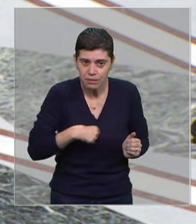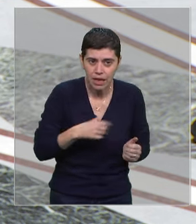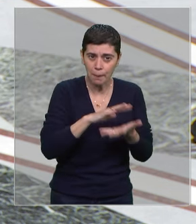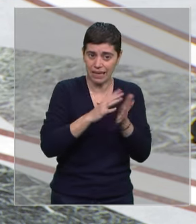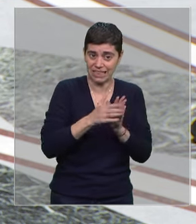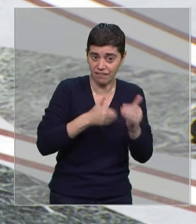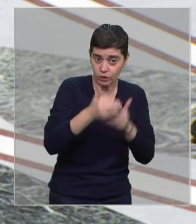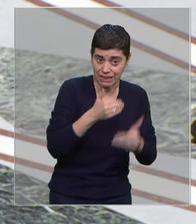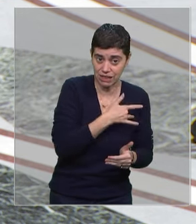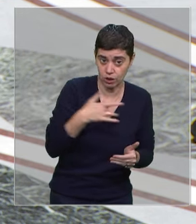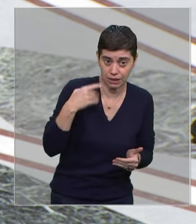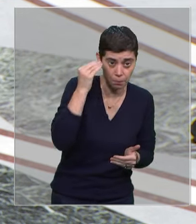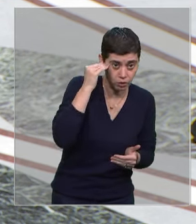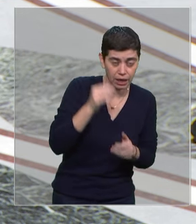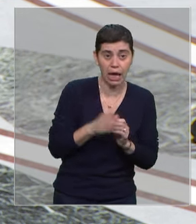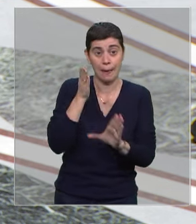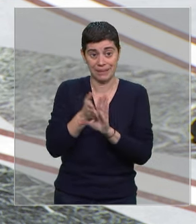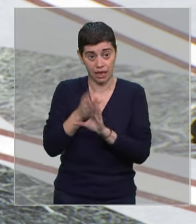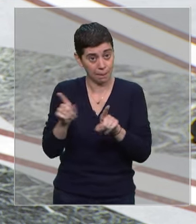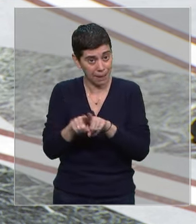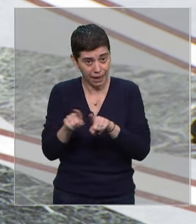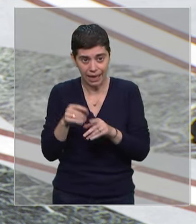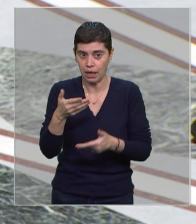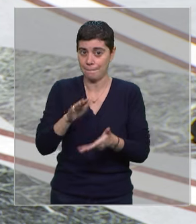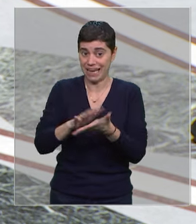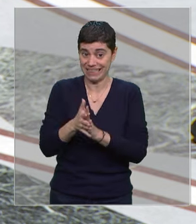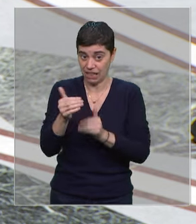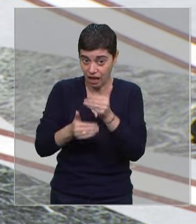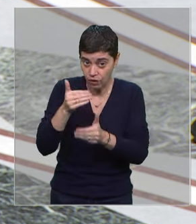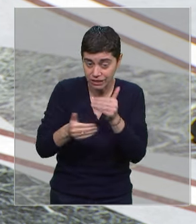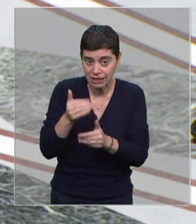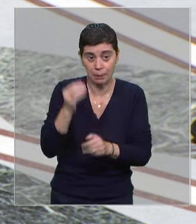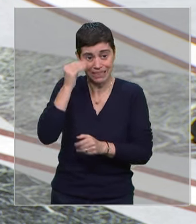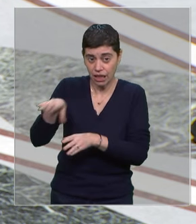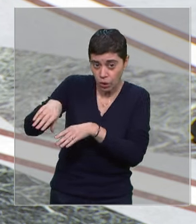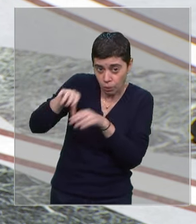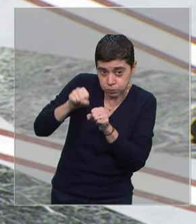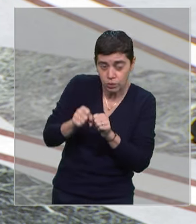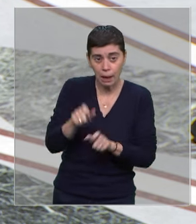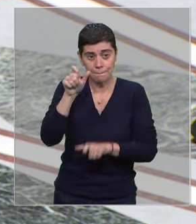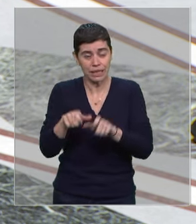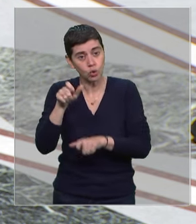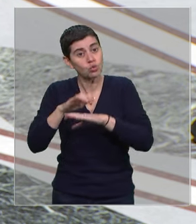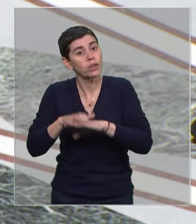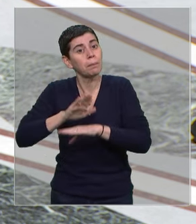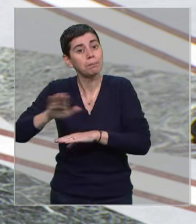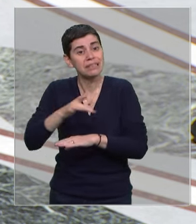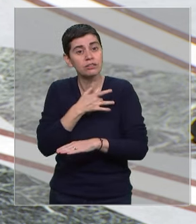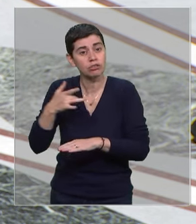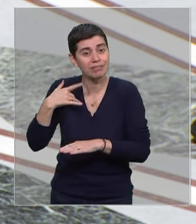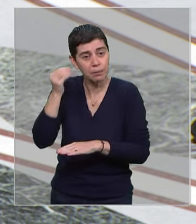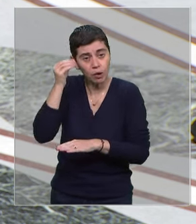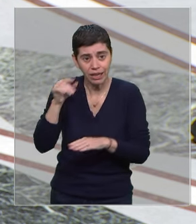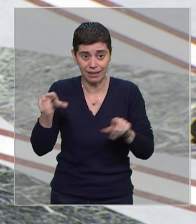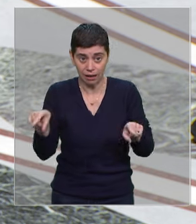santé mentale, par les psychologues en pratique avancée, par les psychiatres que nous recrutons, par les secouristes en santé mentale, toute une série de réponses